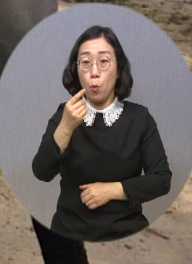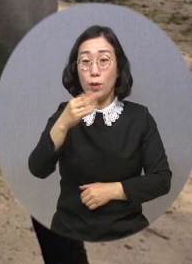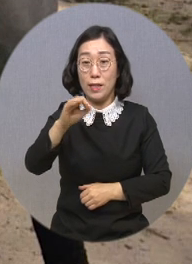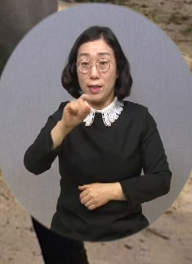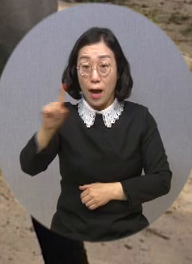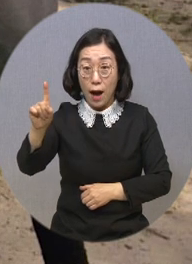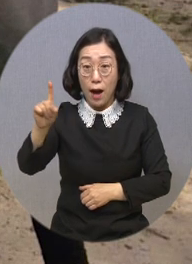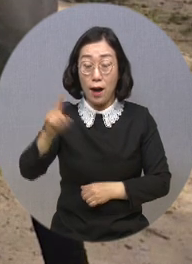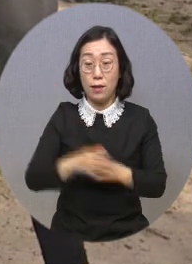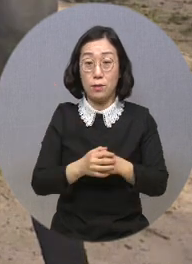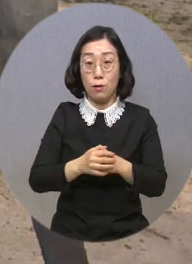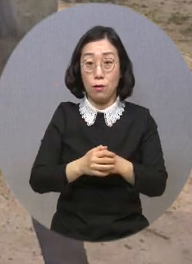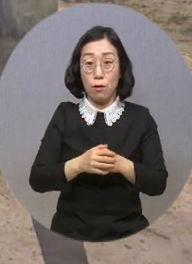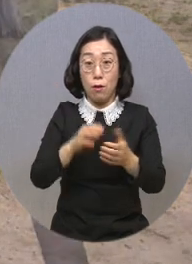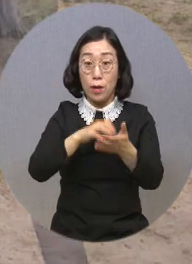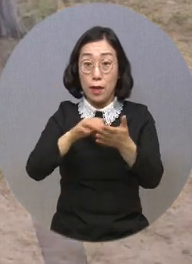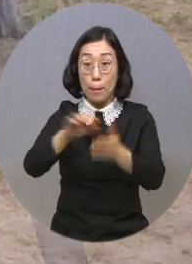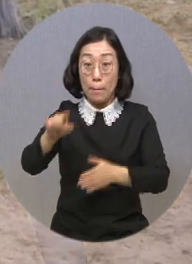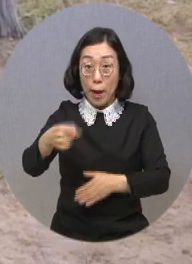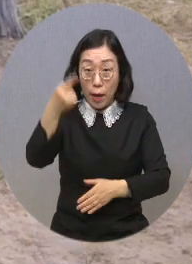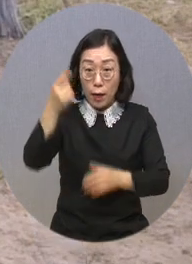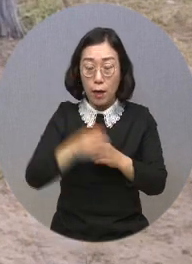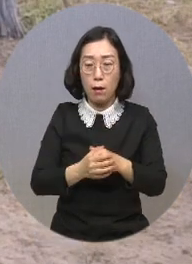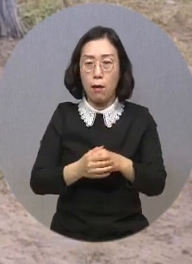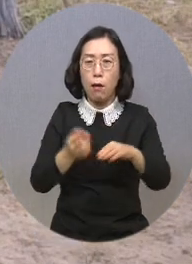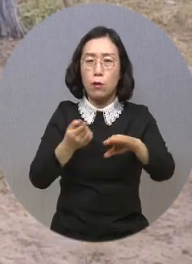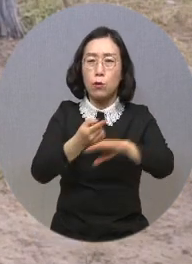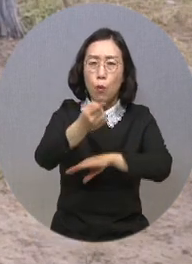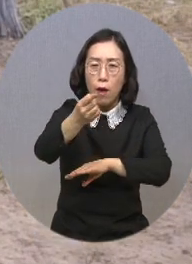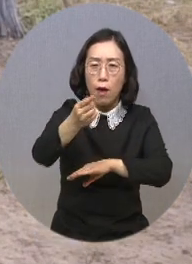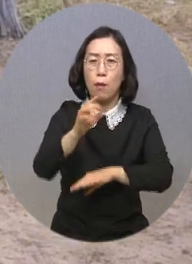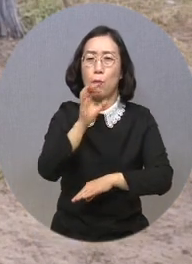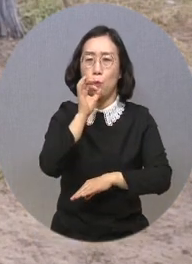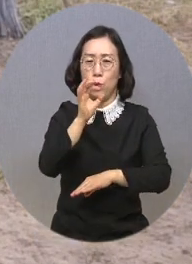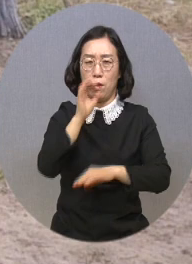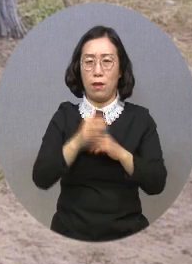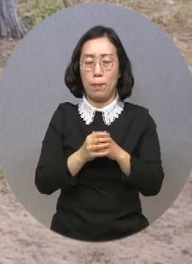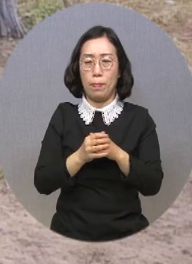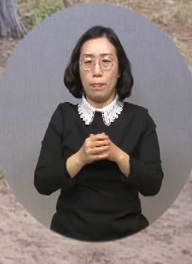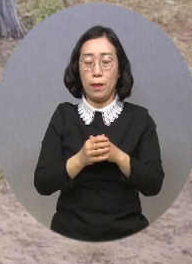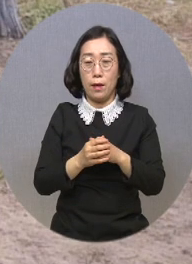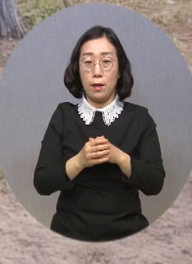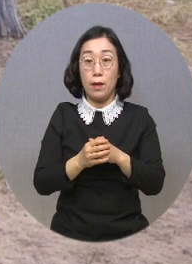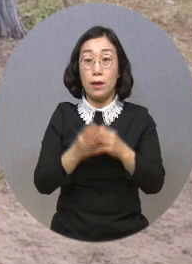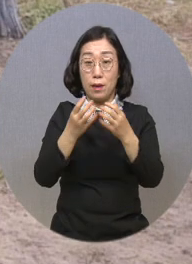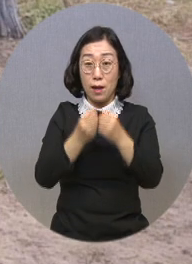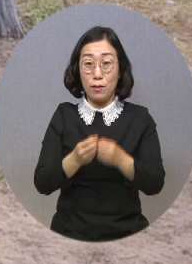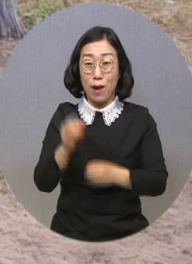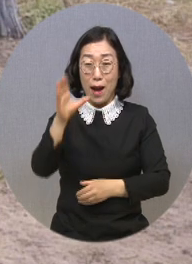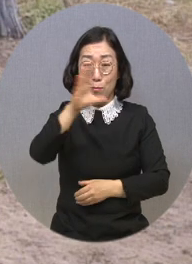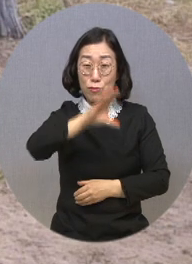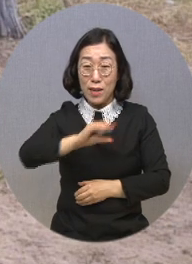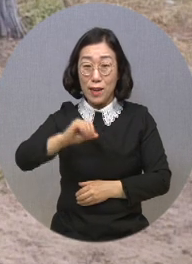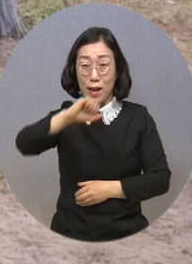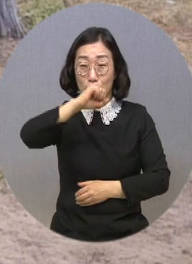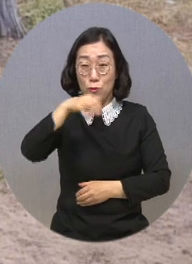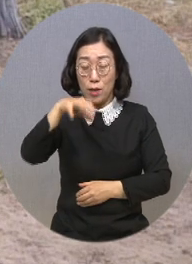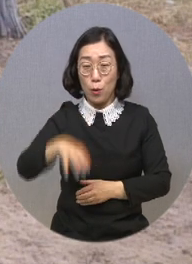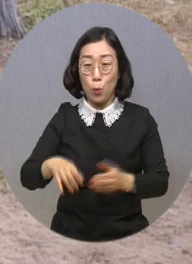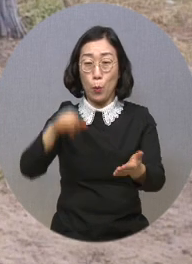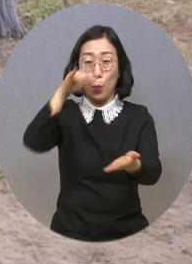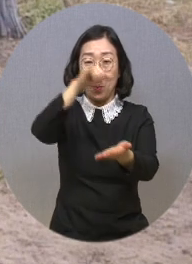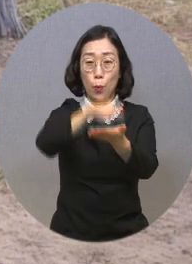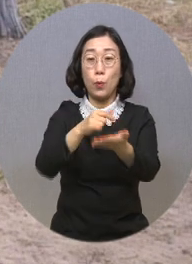네. 다른 지역을 파줄 수 있을 수가 없어요. 네. 물론 다른 아프리카를 가고자 하는 게 저의 처음의 마음이었죠.